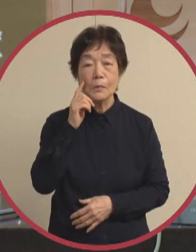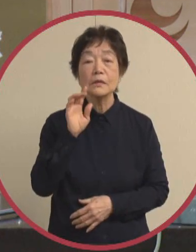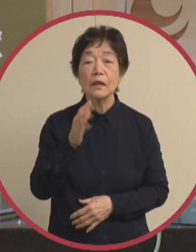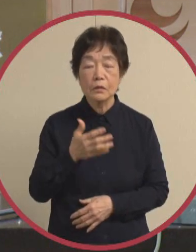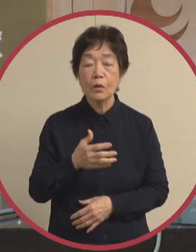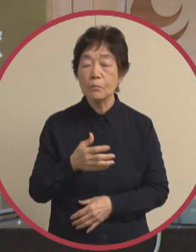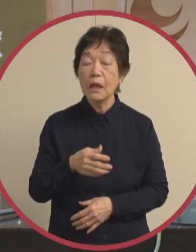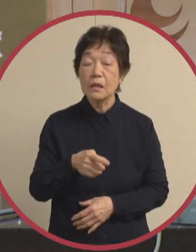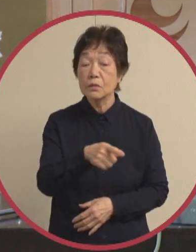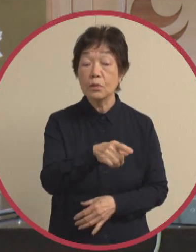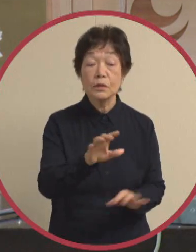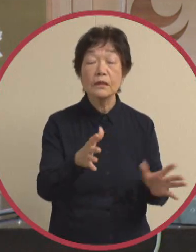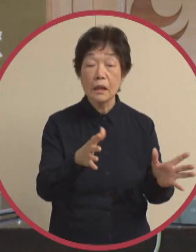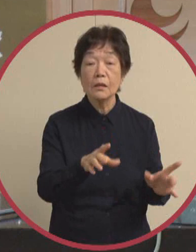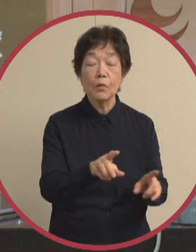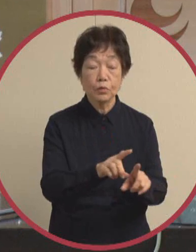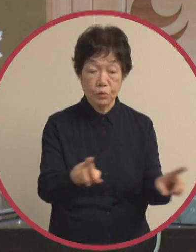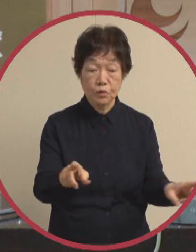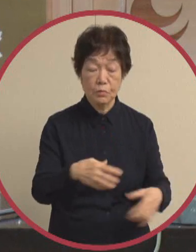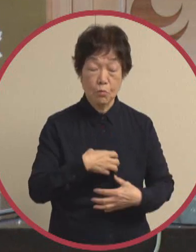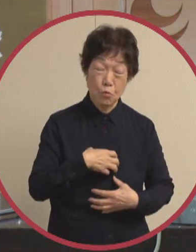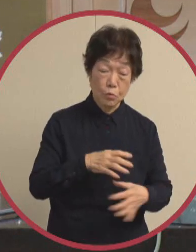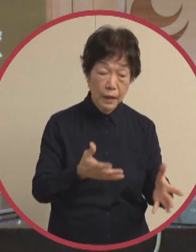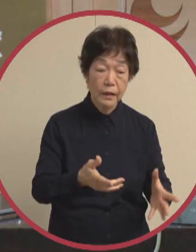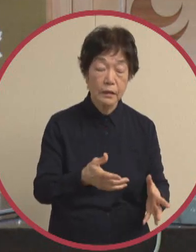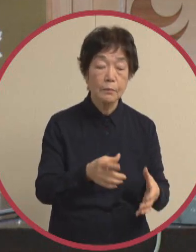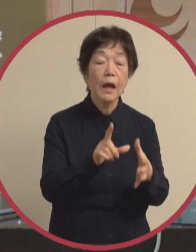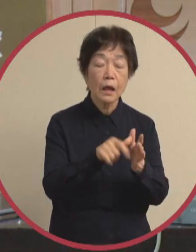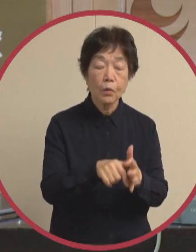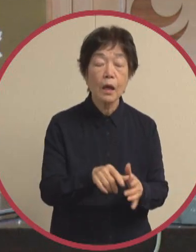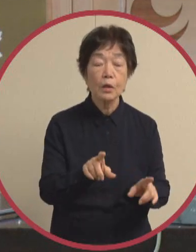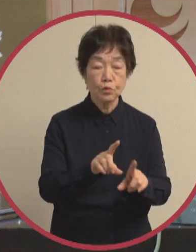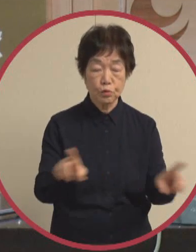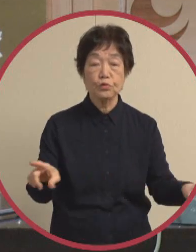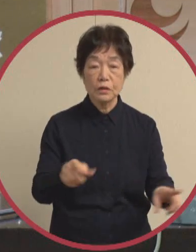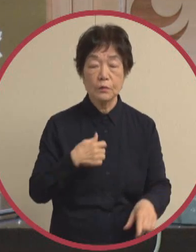し、そうでなければあの粛々と、